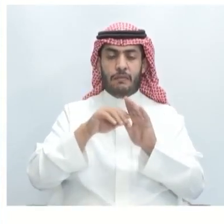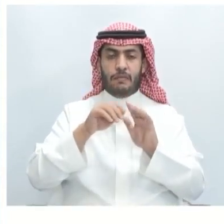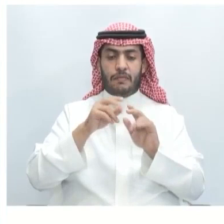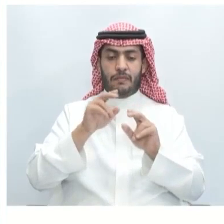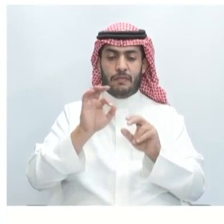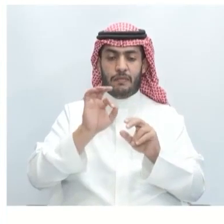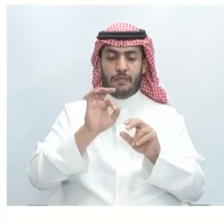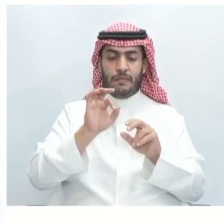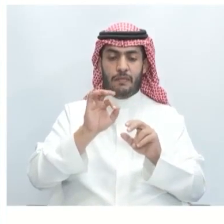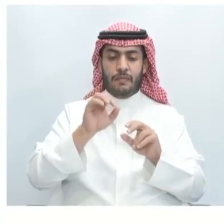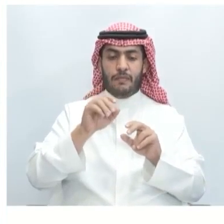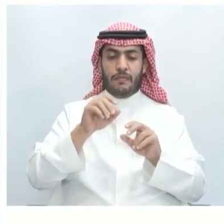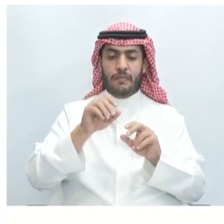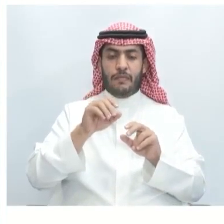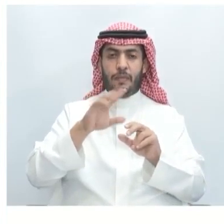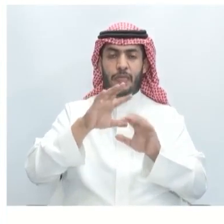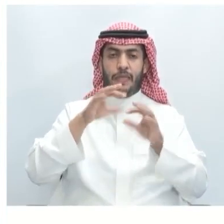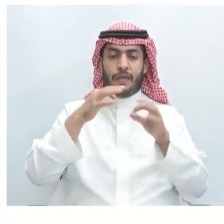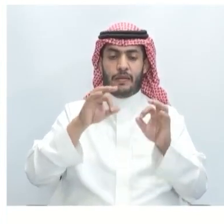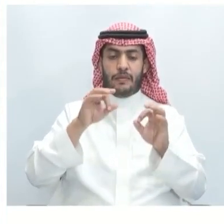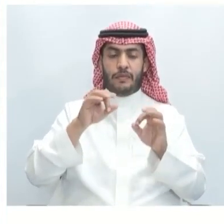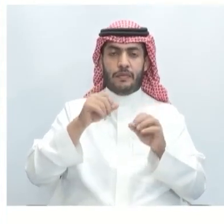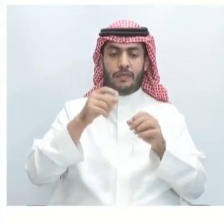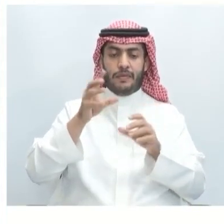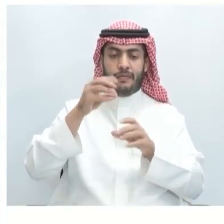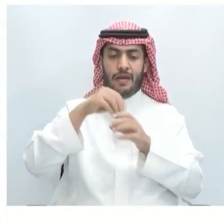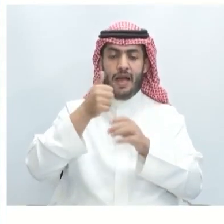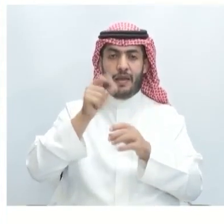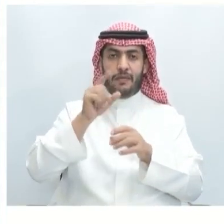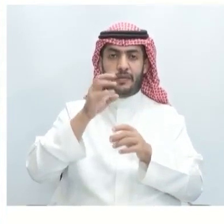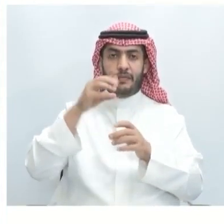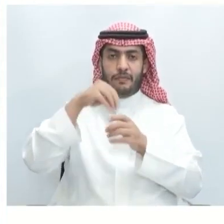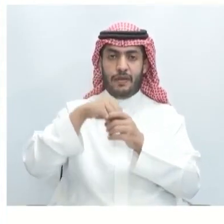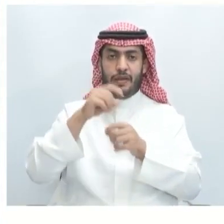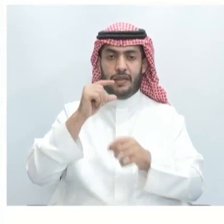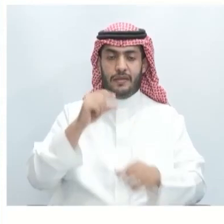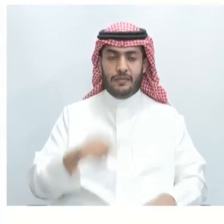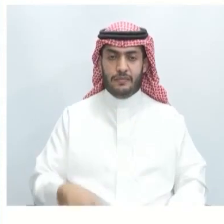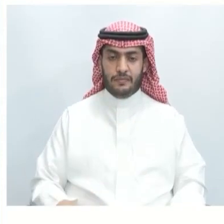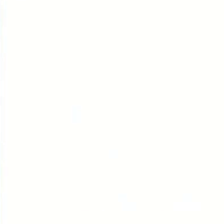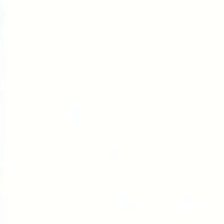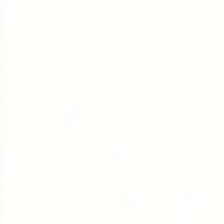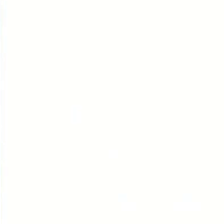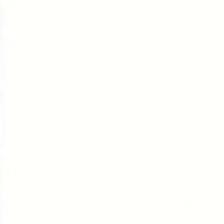مثلا معالجه النصوص وكذلك مخططات البيانات وبالتالي تكون الاجابه كل ما